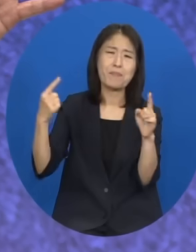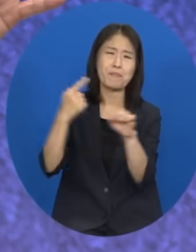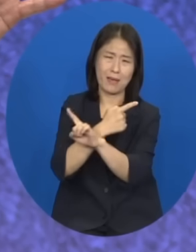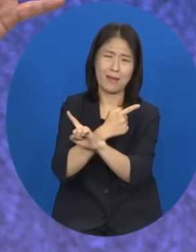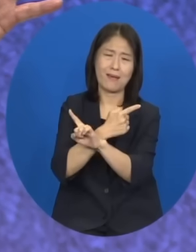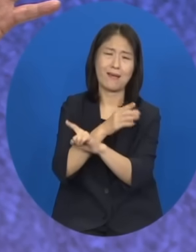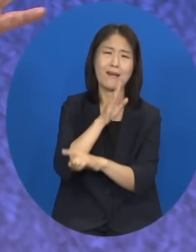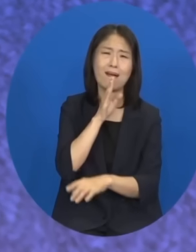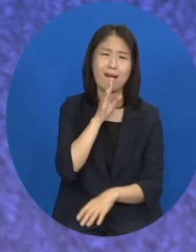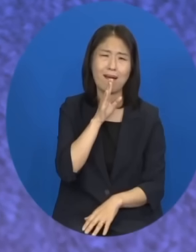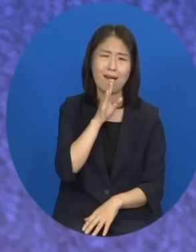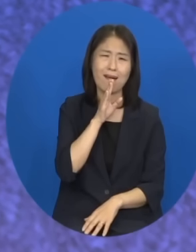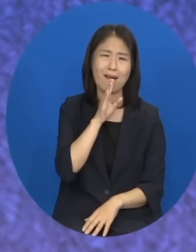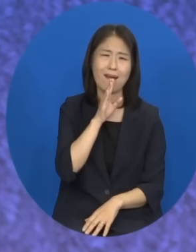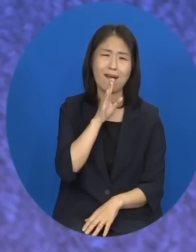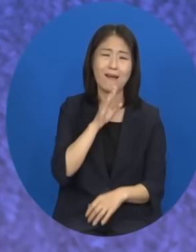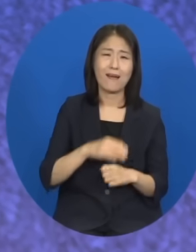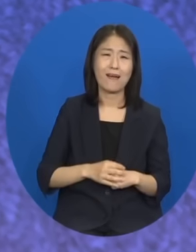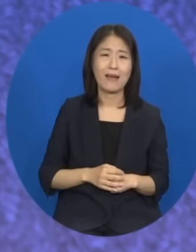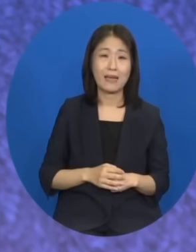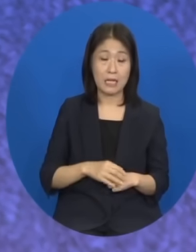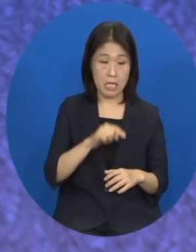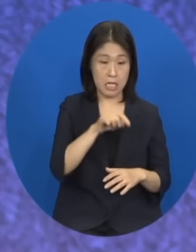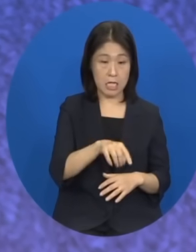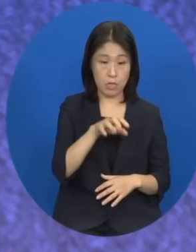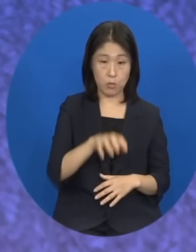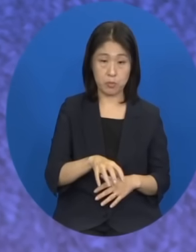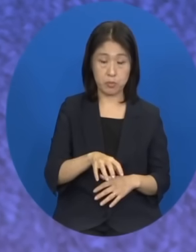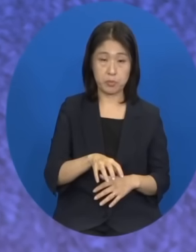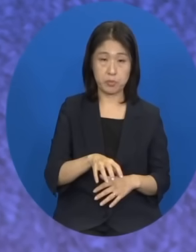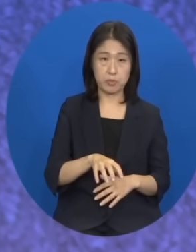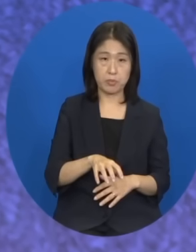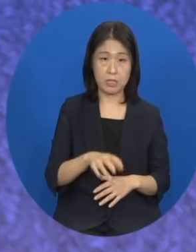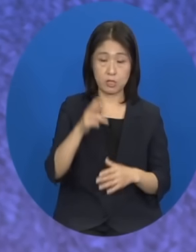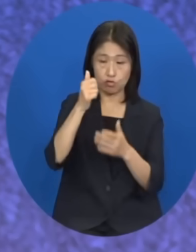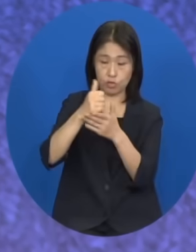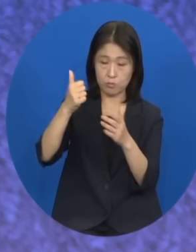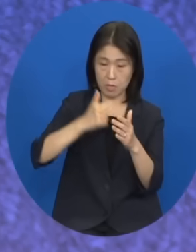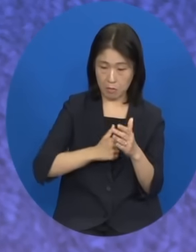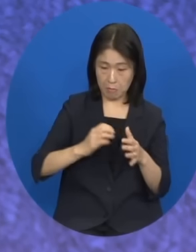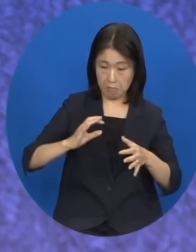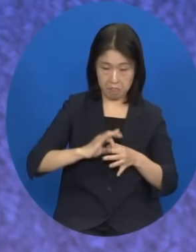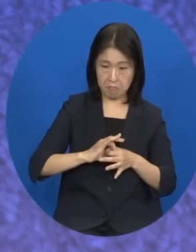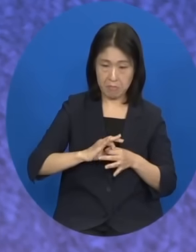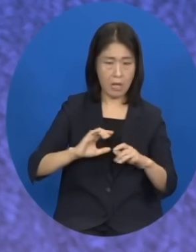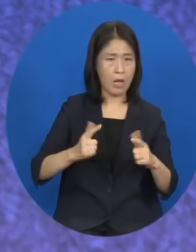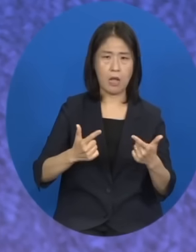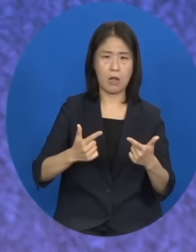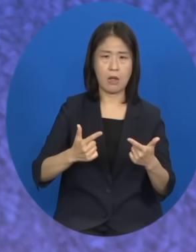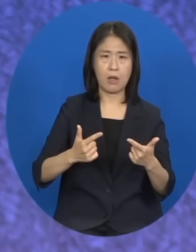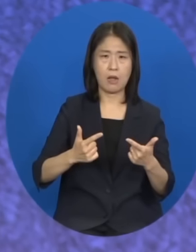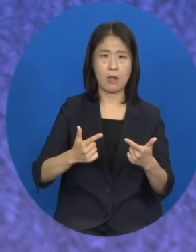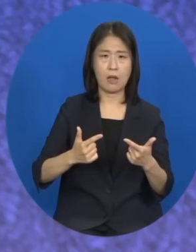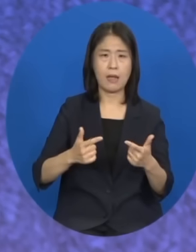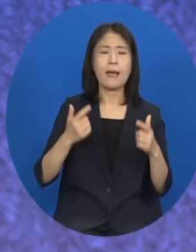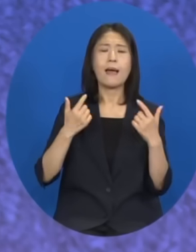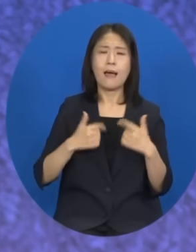달라지게 돼요. 여기서만 주님이 여러분 안에 계신 게 아니라니까. 여러분 안에 계신